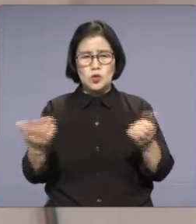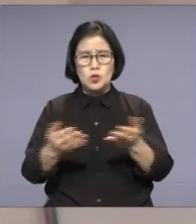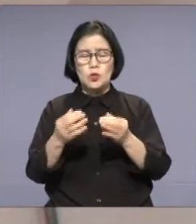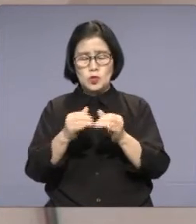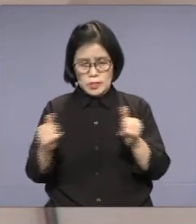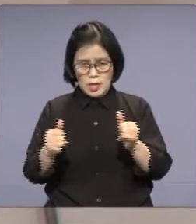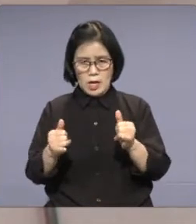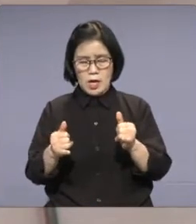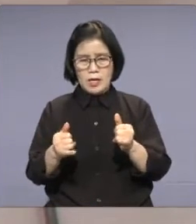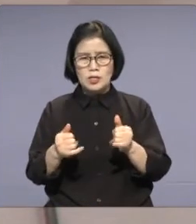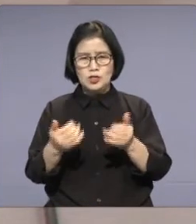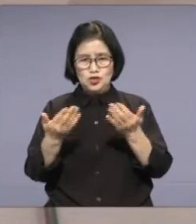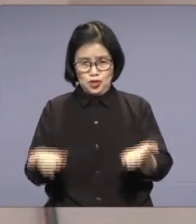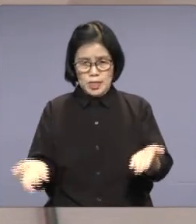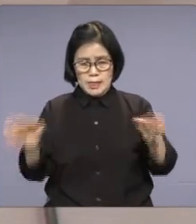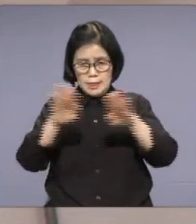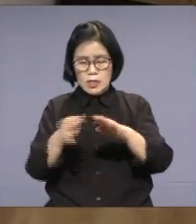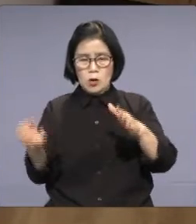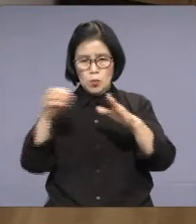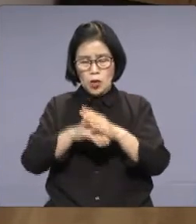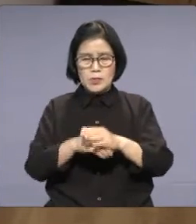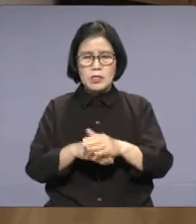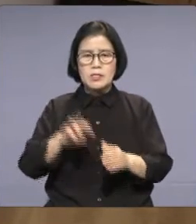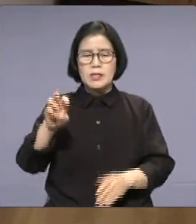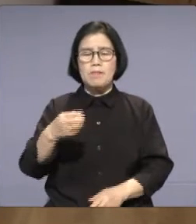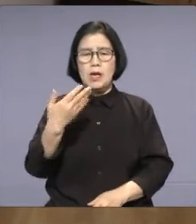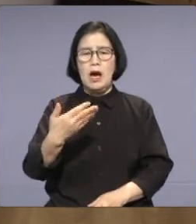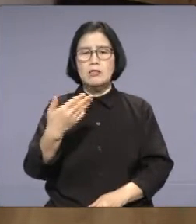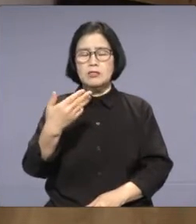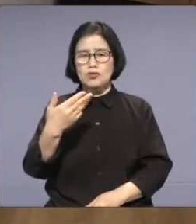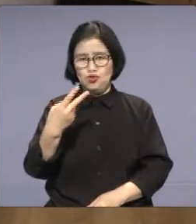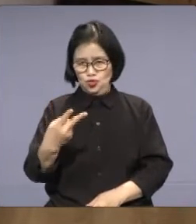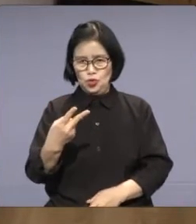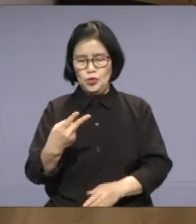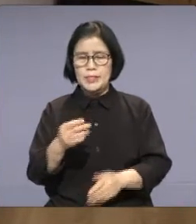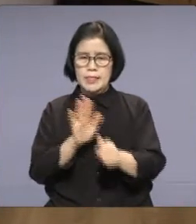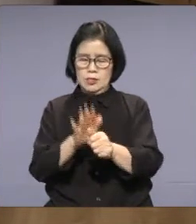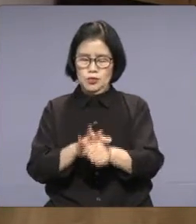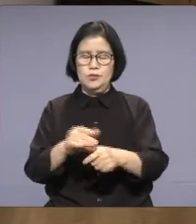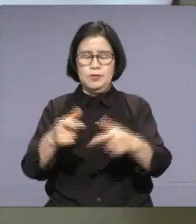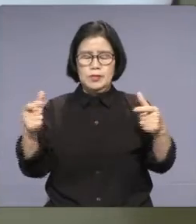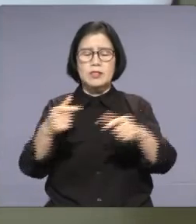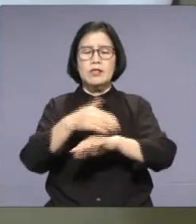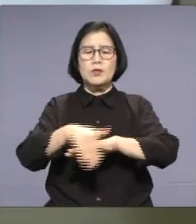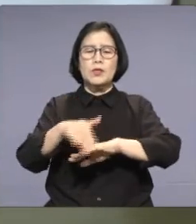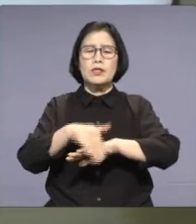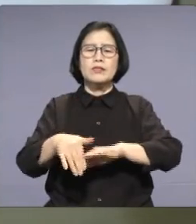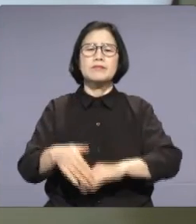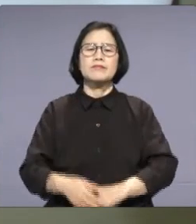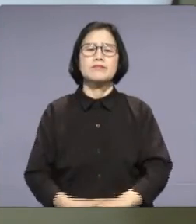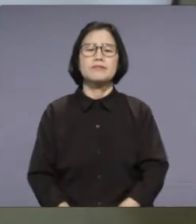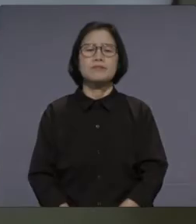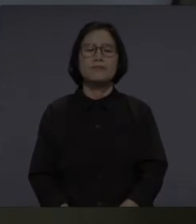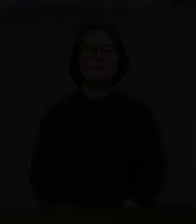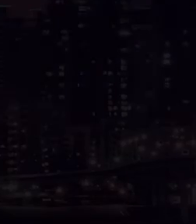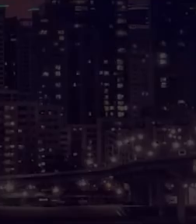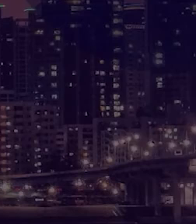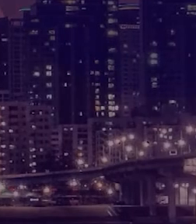휴게시설까지 대상에 포함시켜 392곳으로 지원을 확대할 계획입니다. OBS 뉴스 권현입니다.